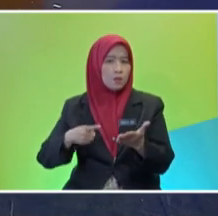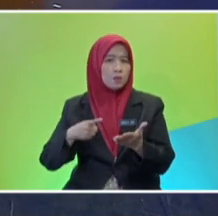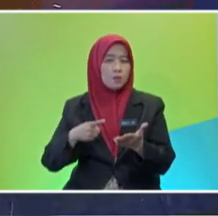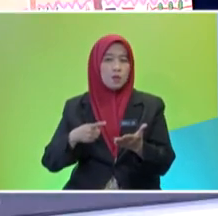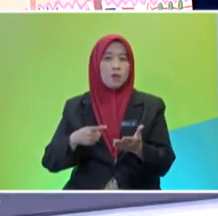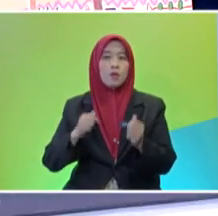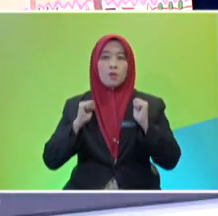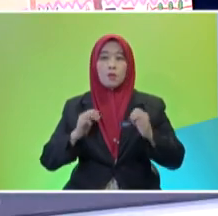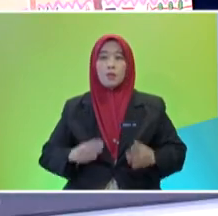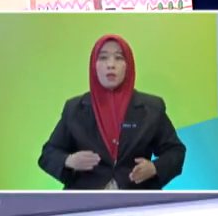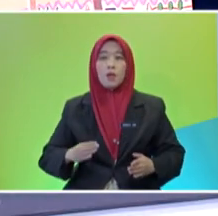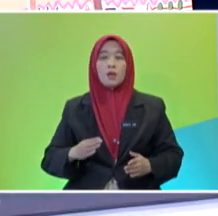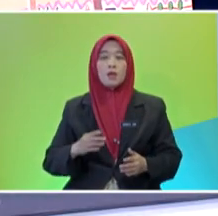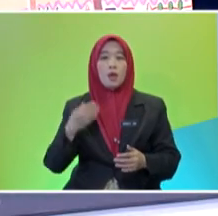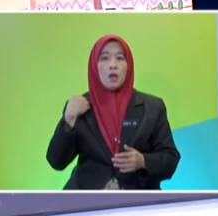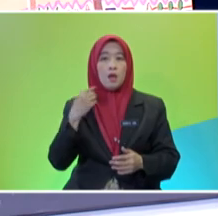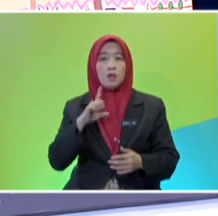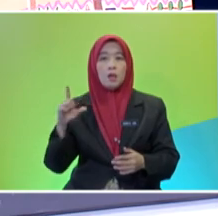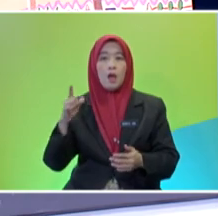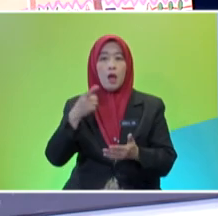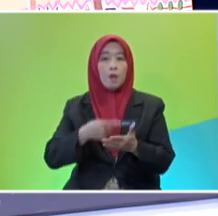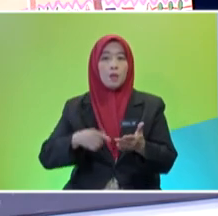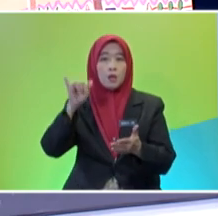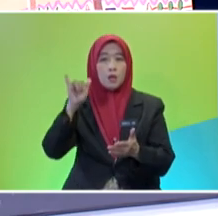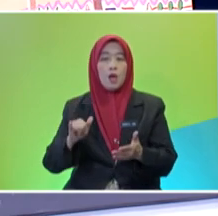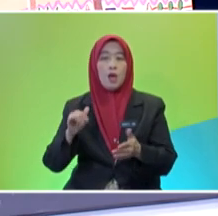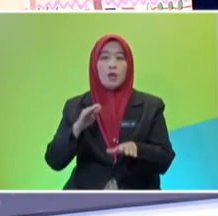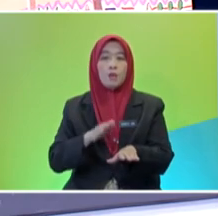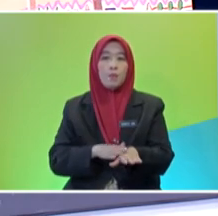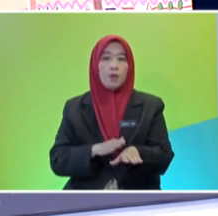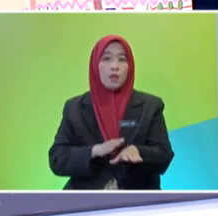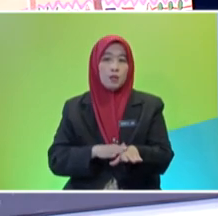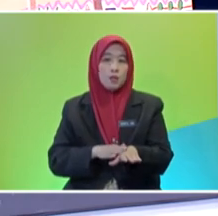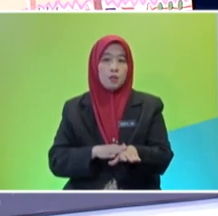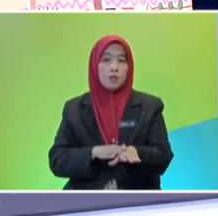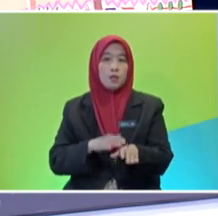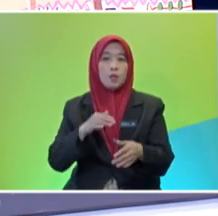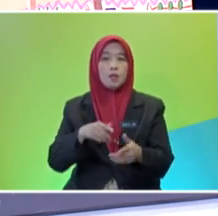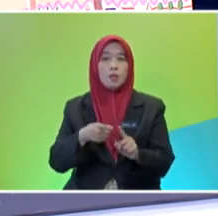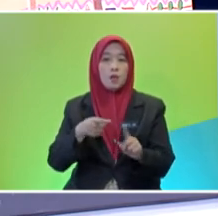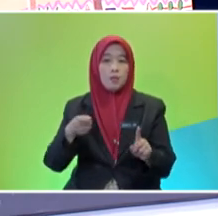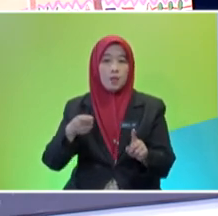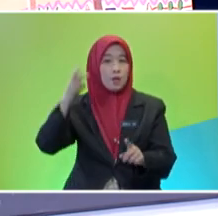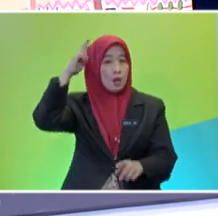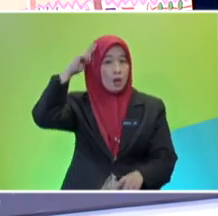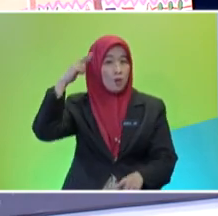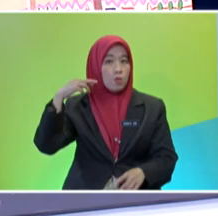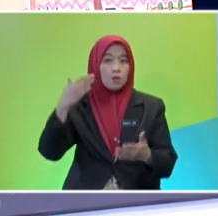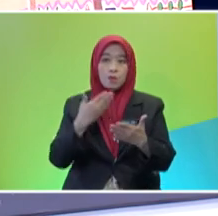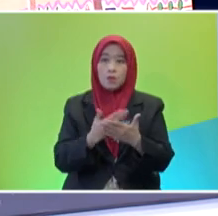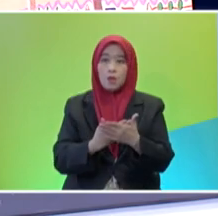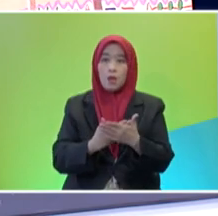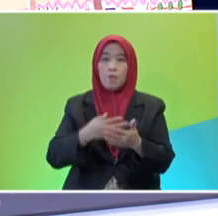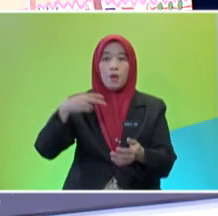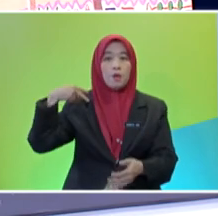ni sebenarnya adalah apa yang ada dalam pada bukan dalam ni. Apa yang ada daripada rambut kita